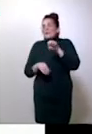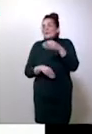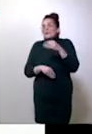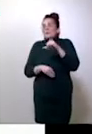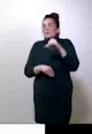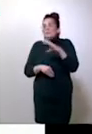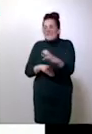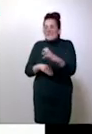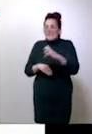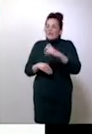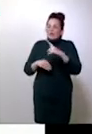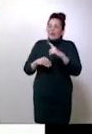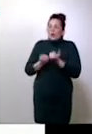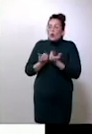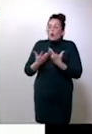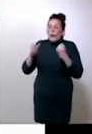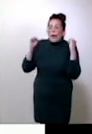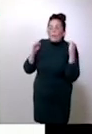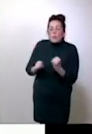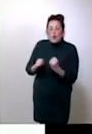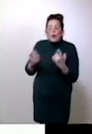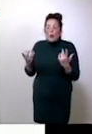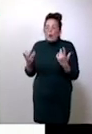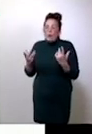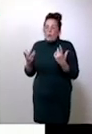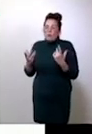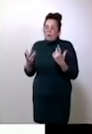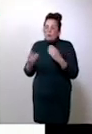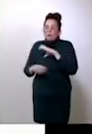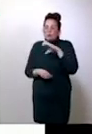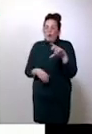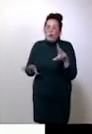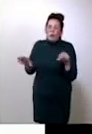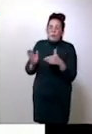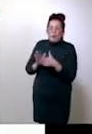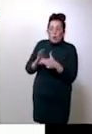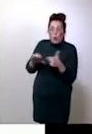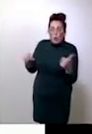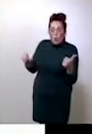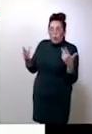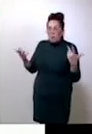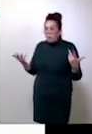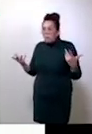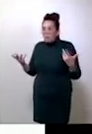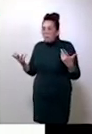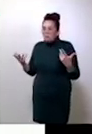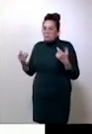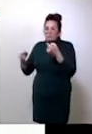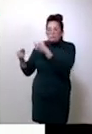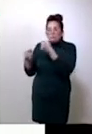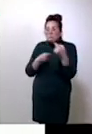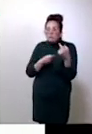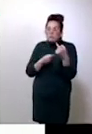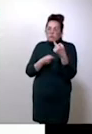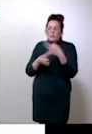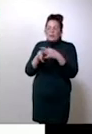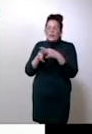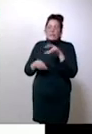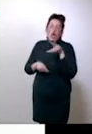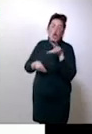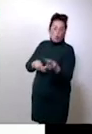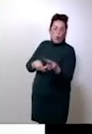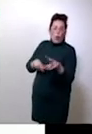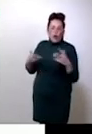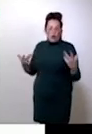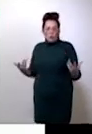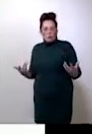000 €, ce qui ferait qu'ils ne pourraient... et donc leurs besoins correspondraient à un T3 de 65 mètres carrés pour être un peu dans les standards, et ils n'auraient